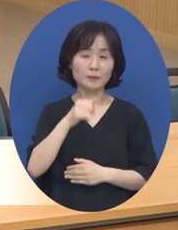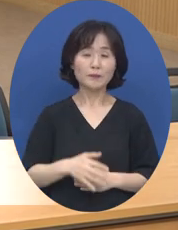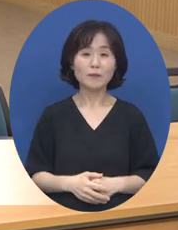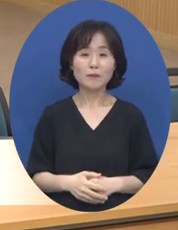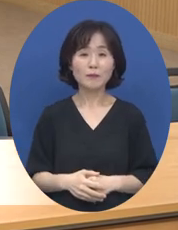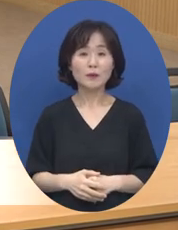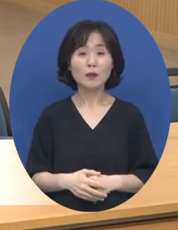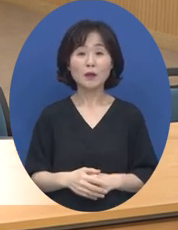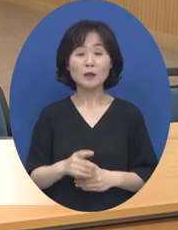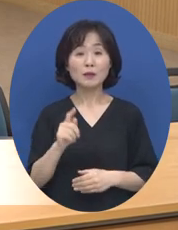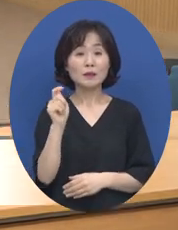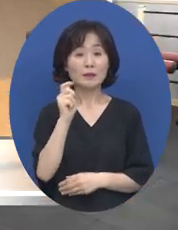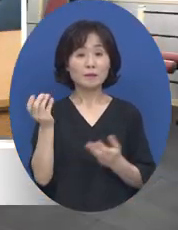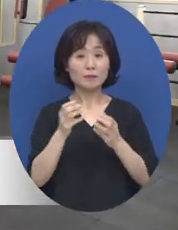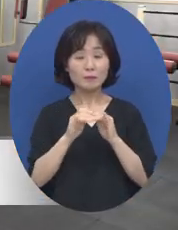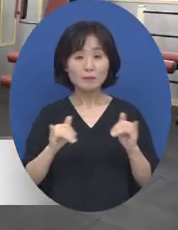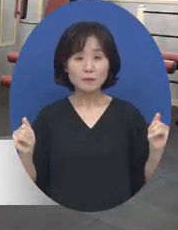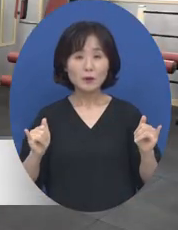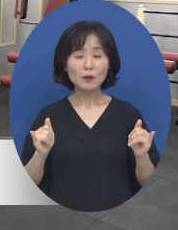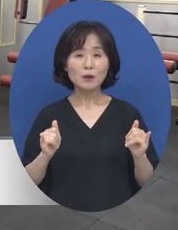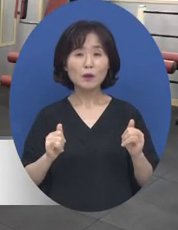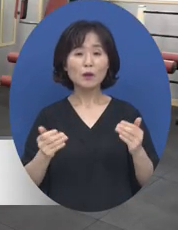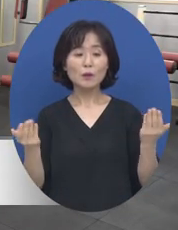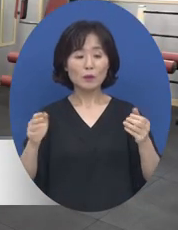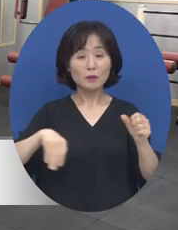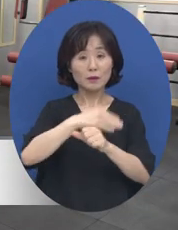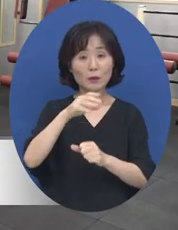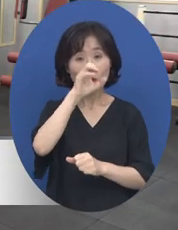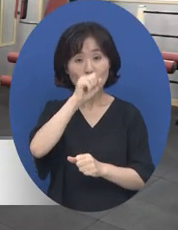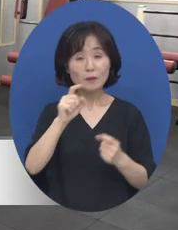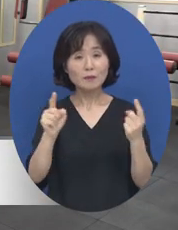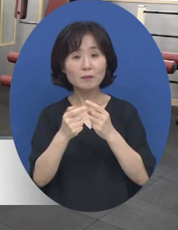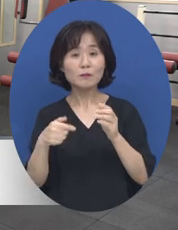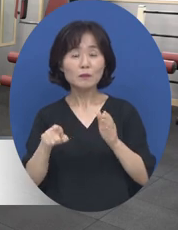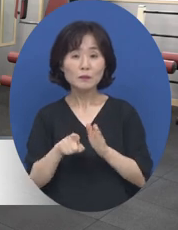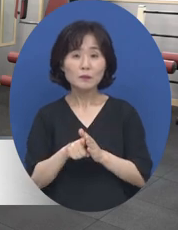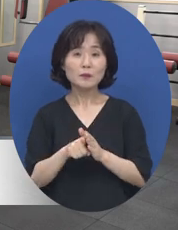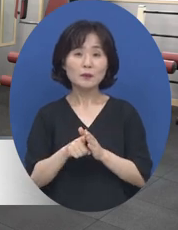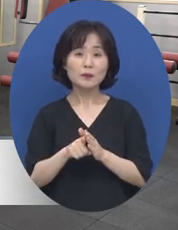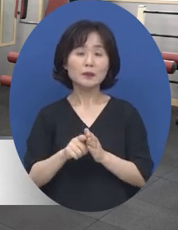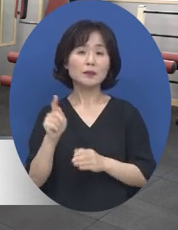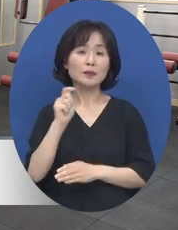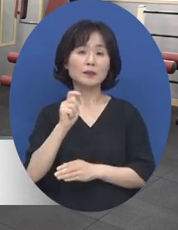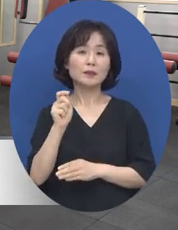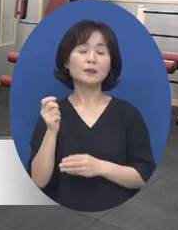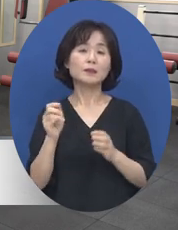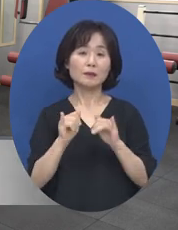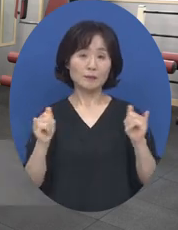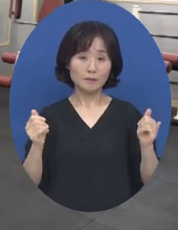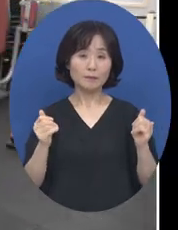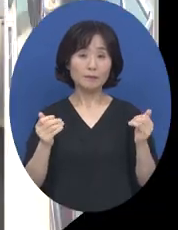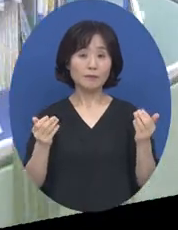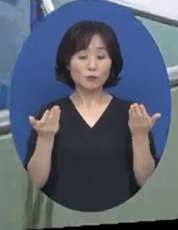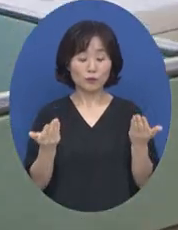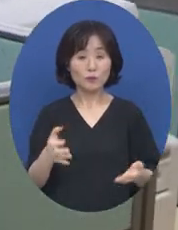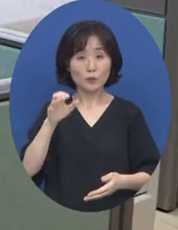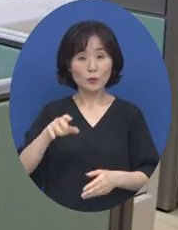경기도가 이렇게 택시 운수 종사자들의 노동 여건을 개선하기 위해 택시 운수 종사자 쉼터 확대 건립을